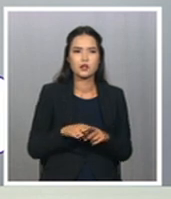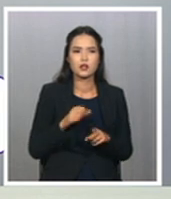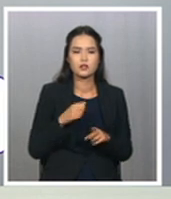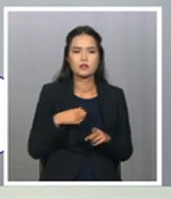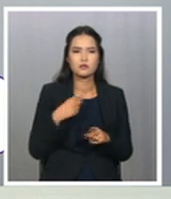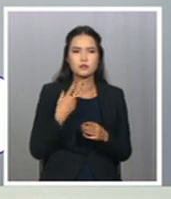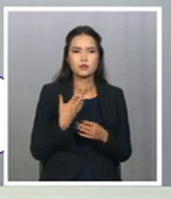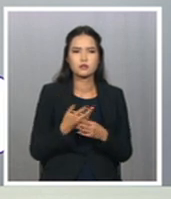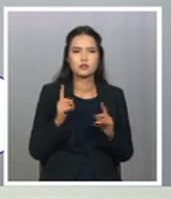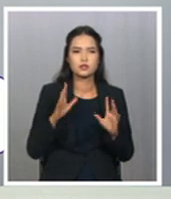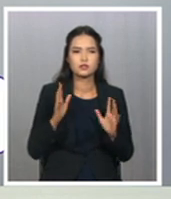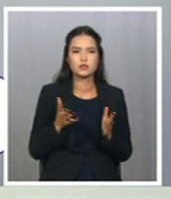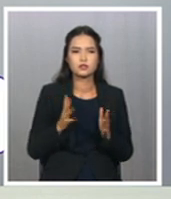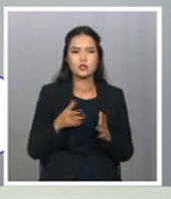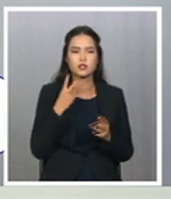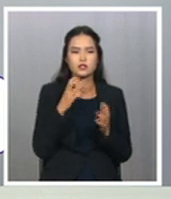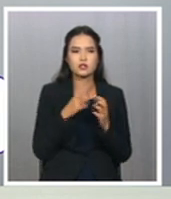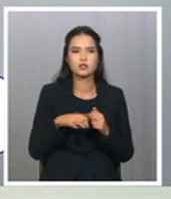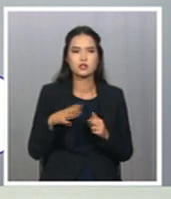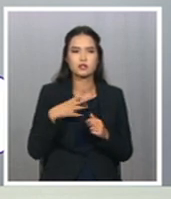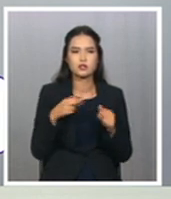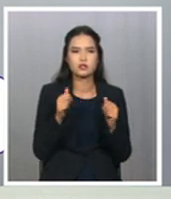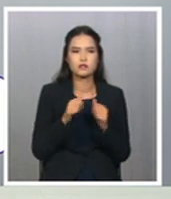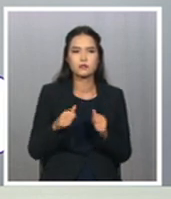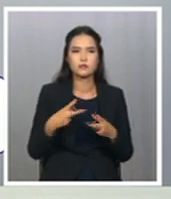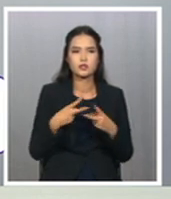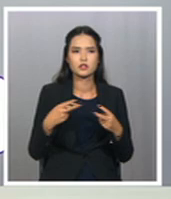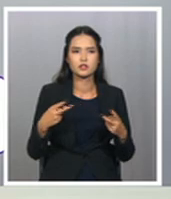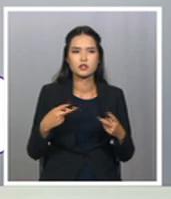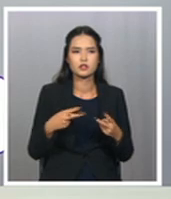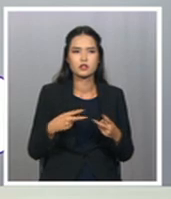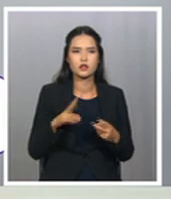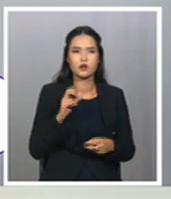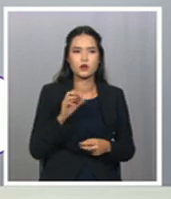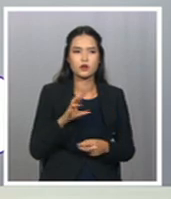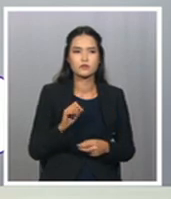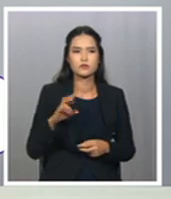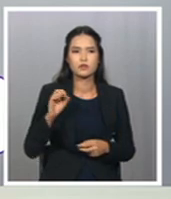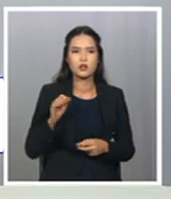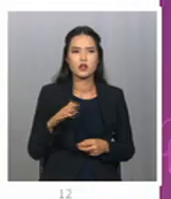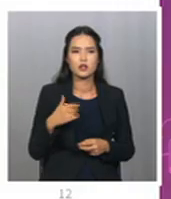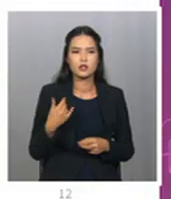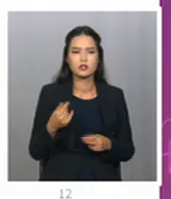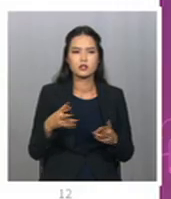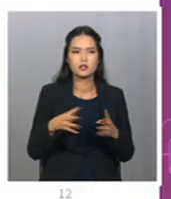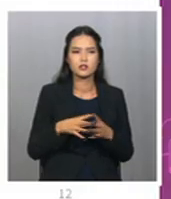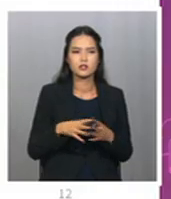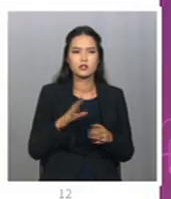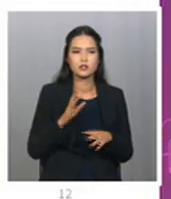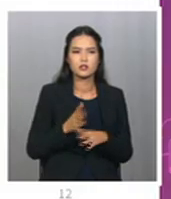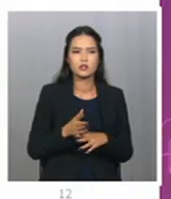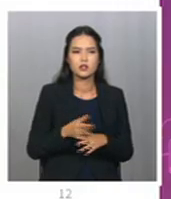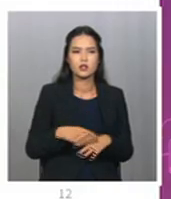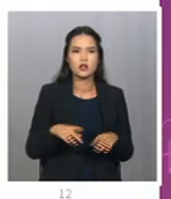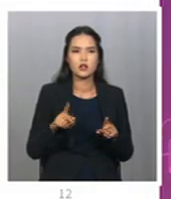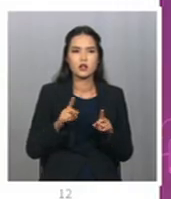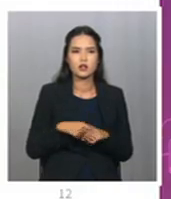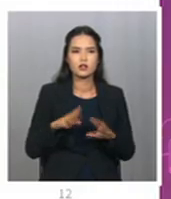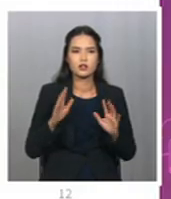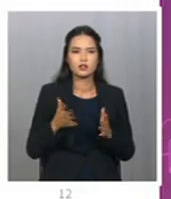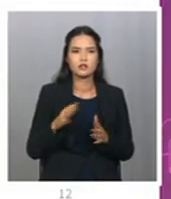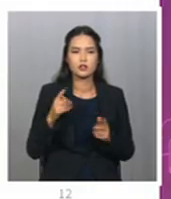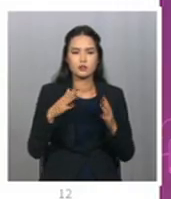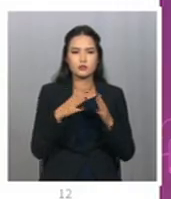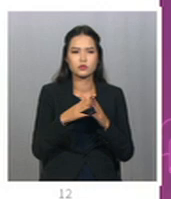бірінші жағдайда біз қарастырдық. Яғни координата теңдеуі бізде косинус альфаны беруге тиіседі. Сәйкесінше бізде бұрыштың мәнінде, бұрыштың